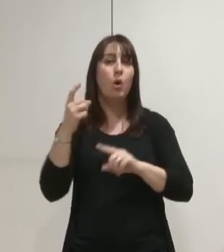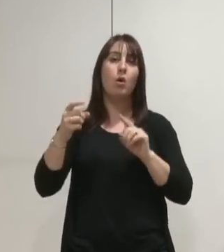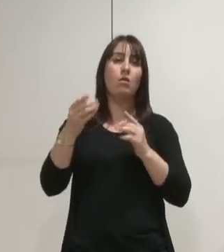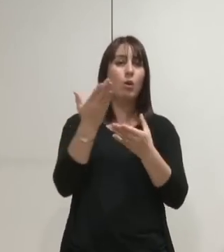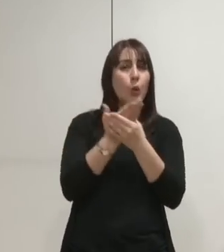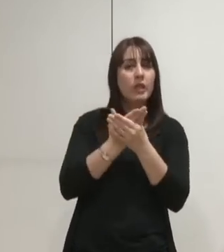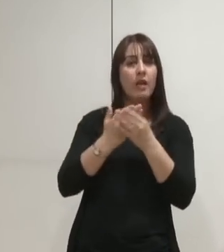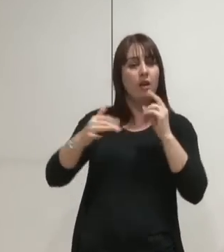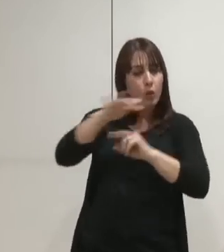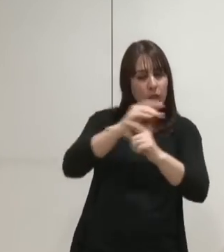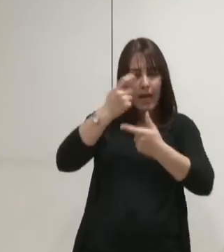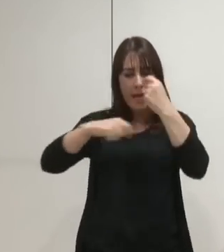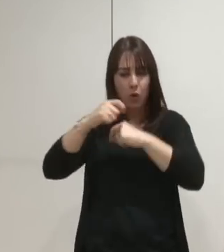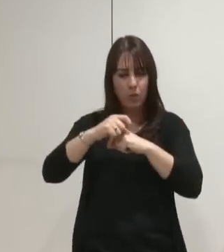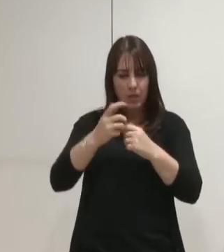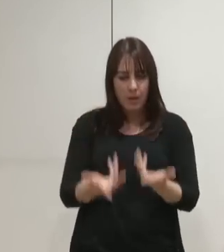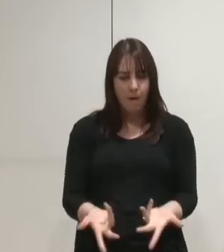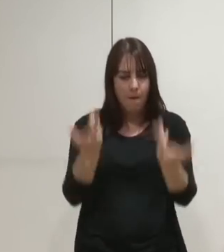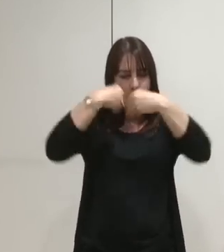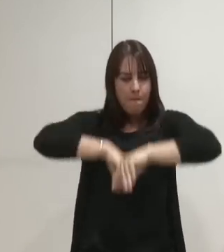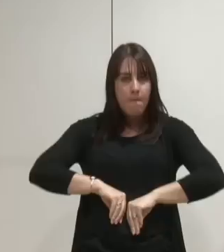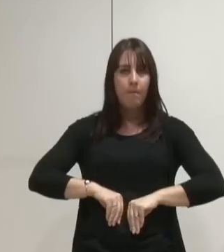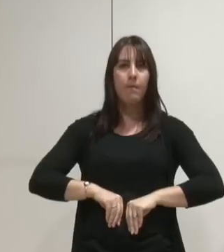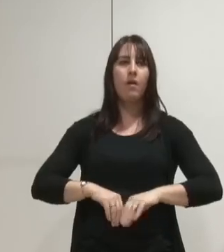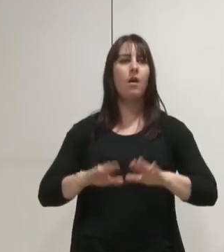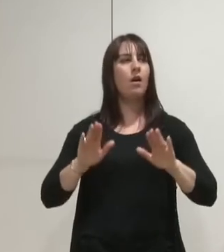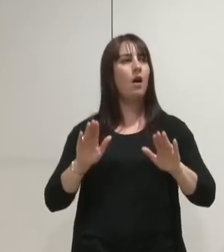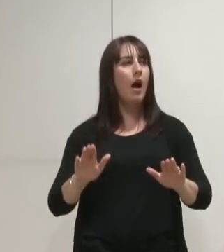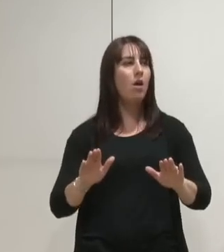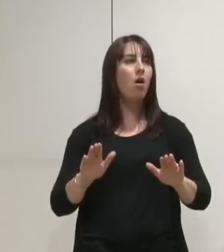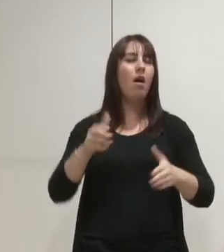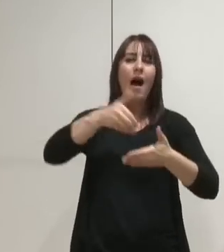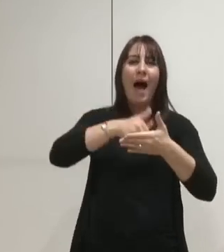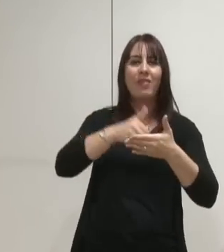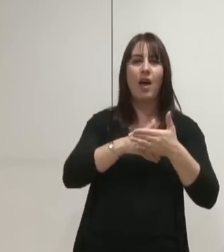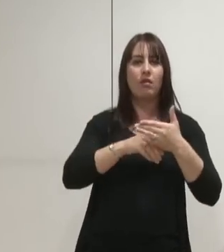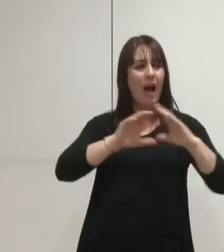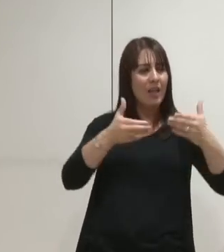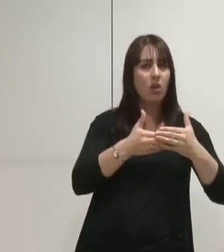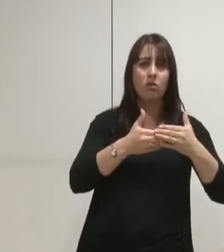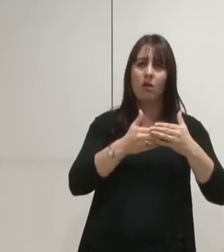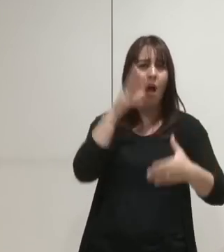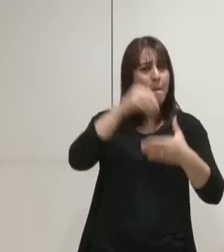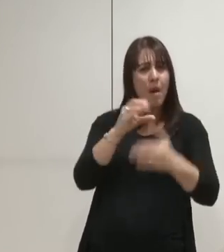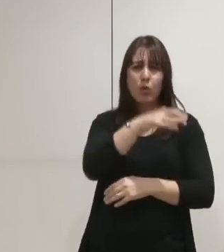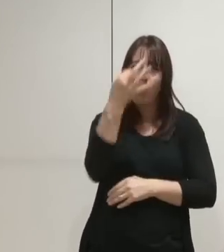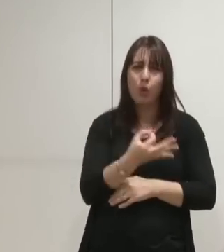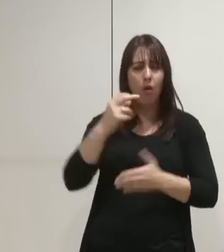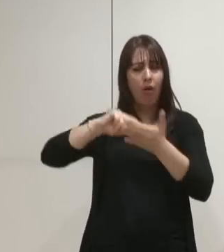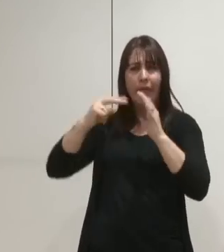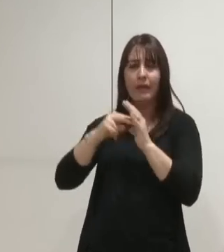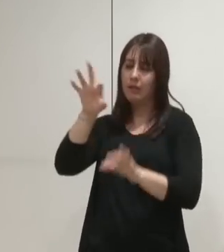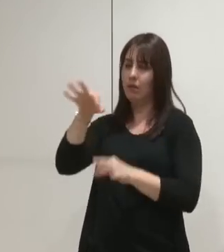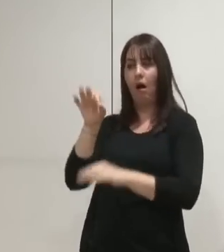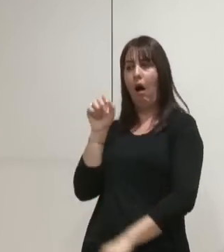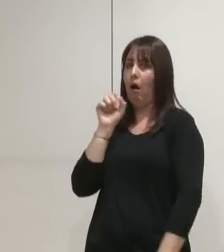dossier il va donc plus loin que tout autre instance interne fut-elle unanime sur les aspects techniques du dossier